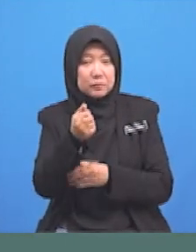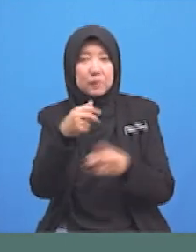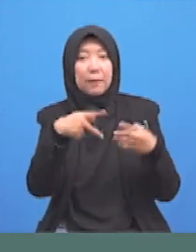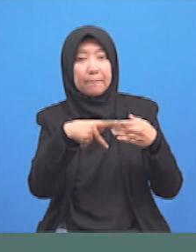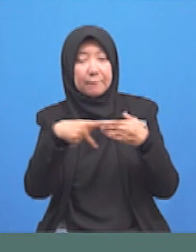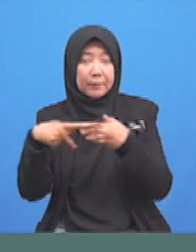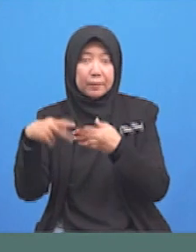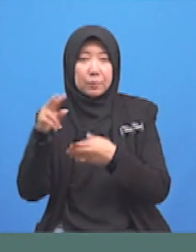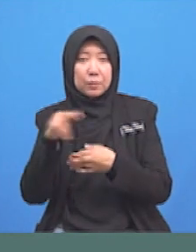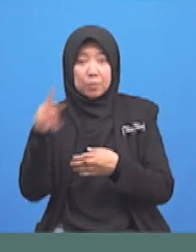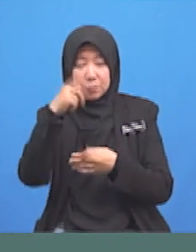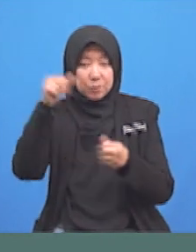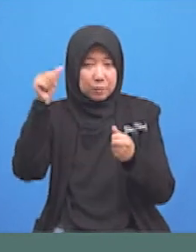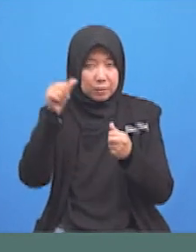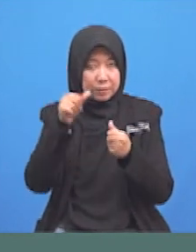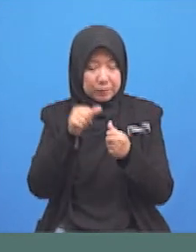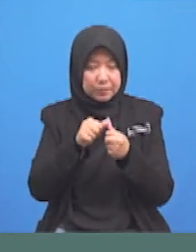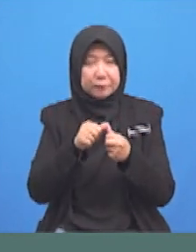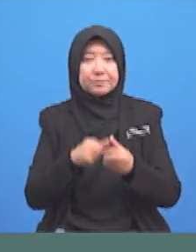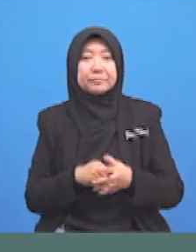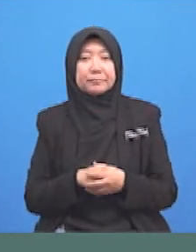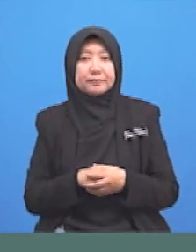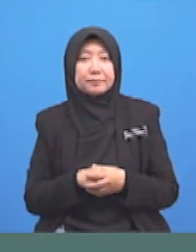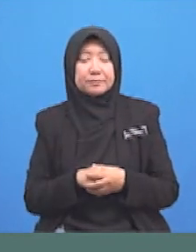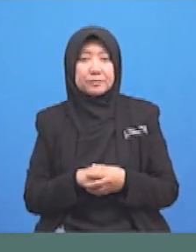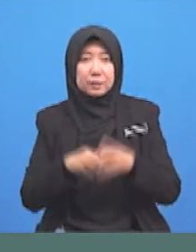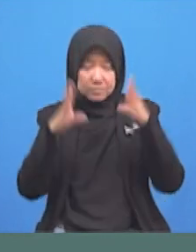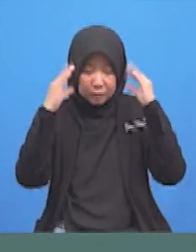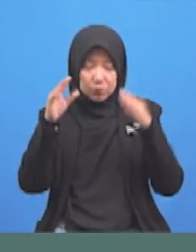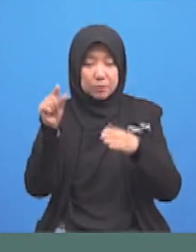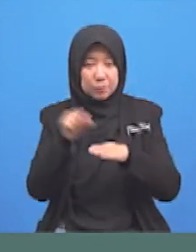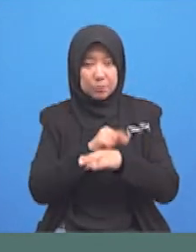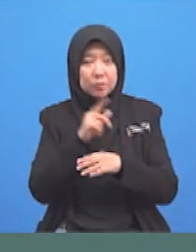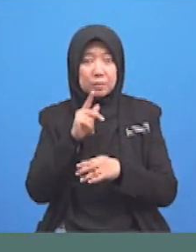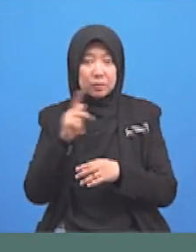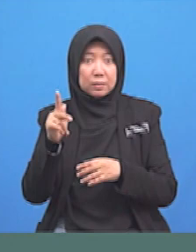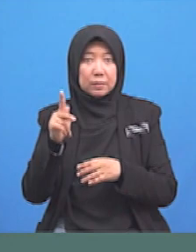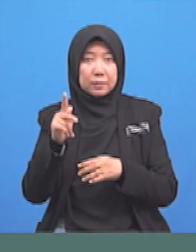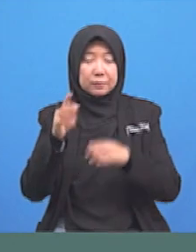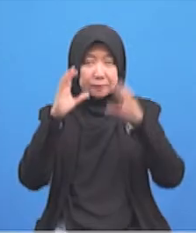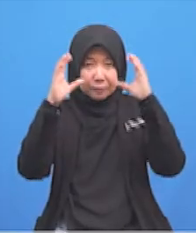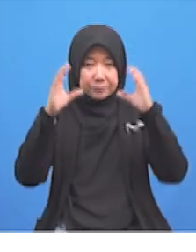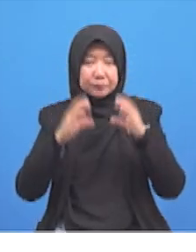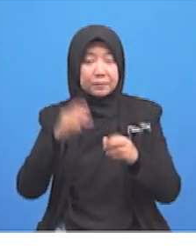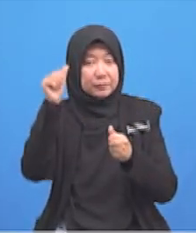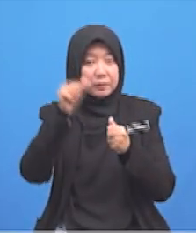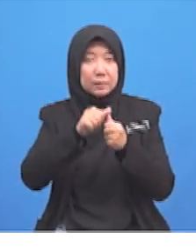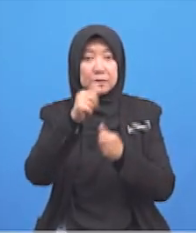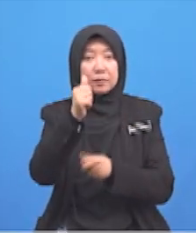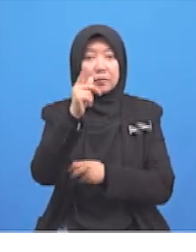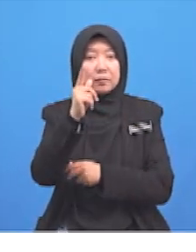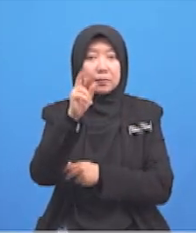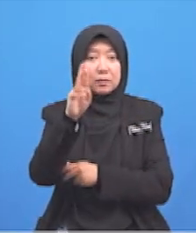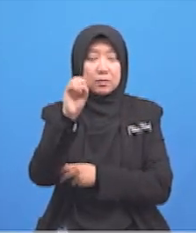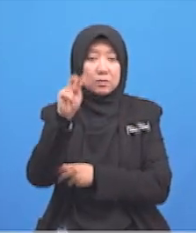mengingat kandungan pelajaran kali ini. Cikgu menggunakan kaedah mengingat secara ikonik, iaitu